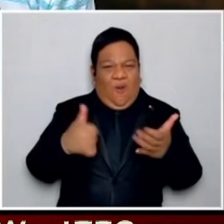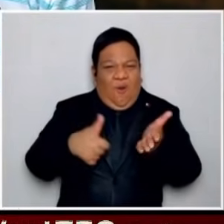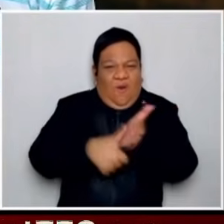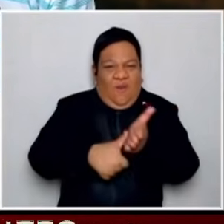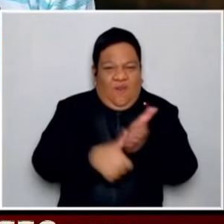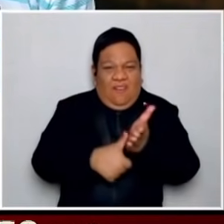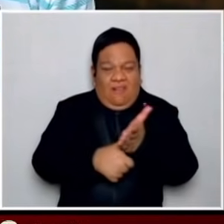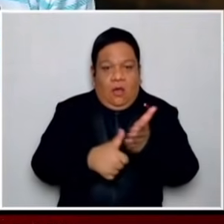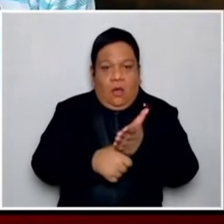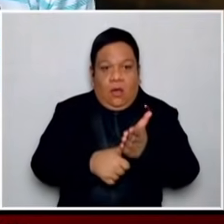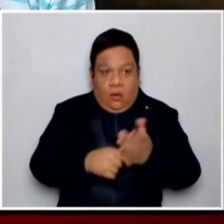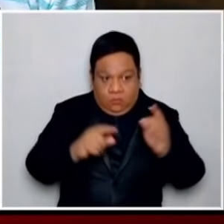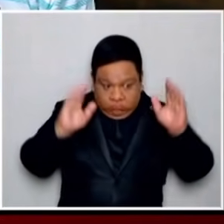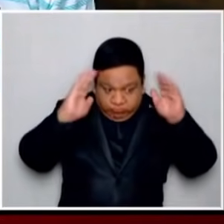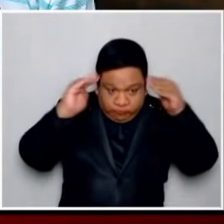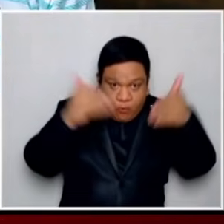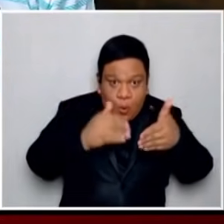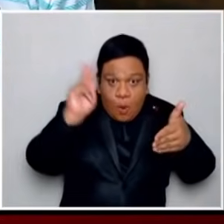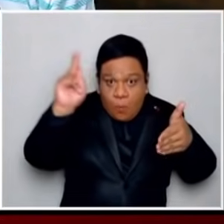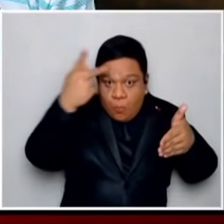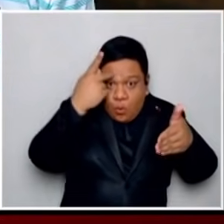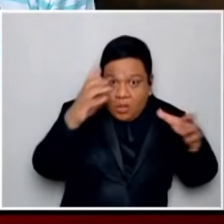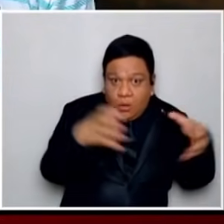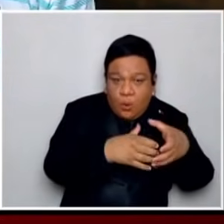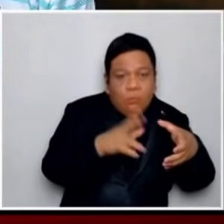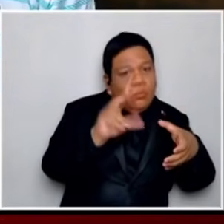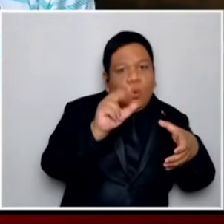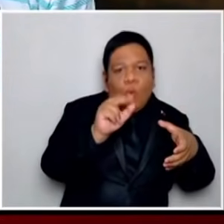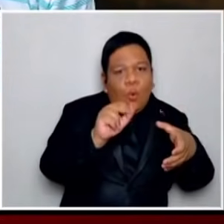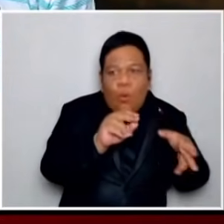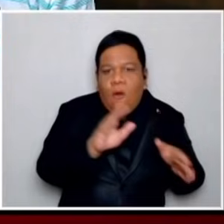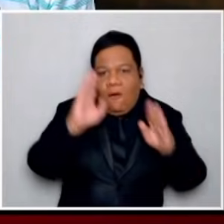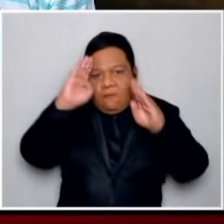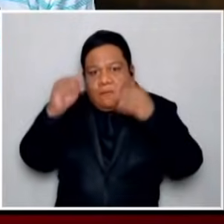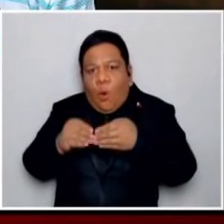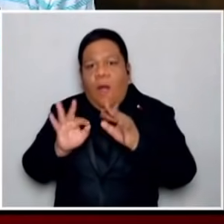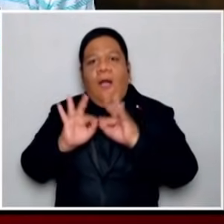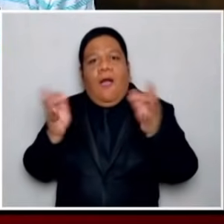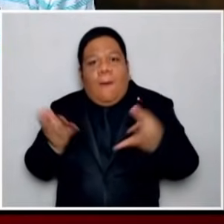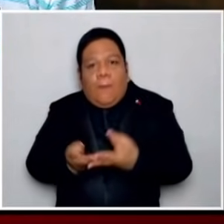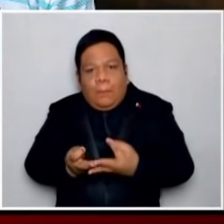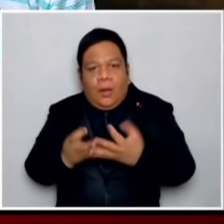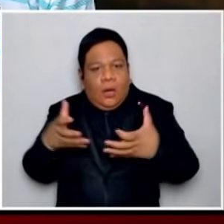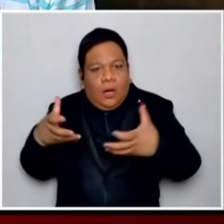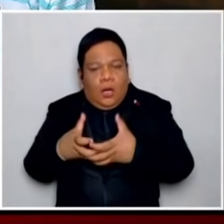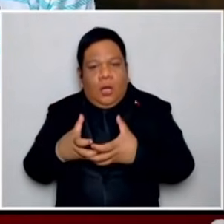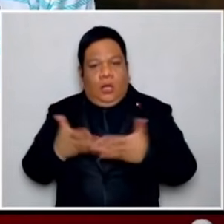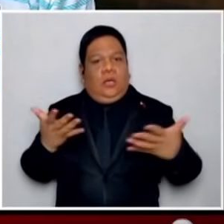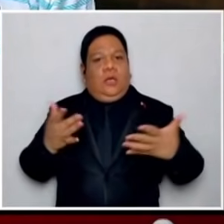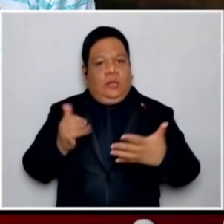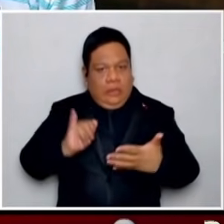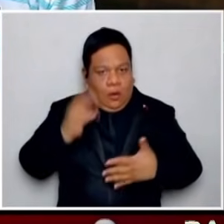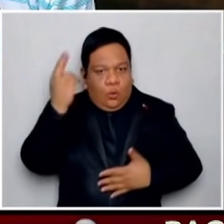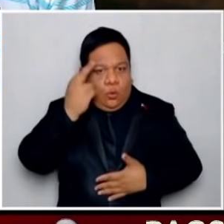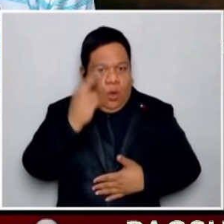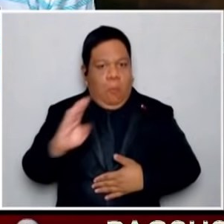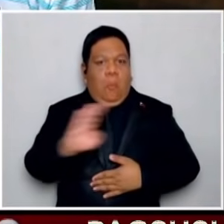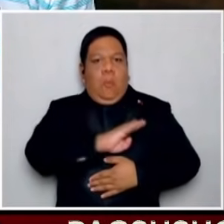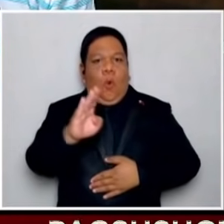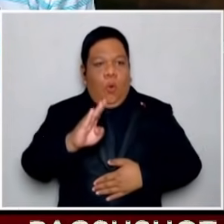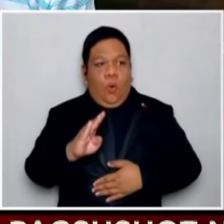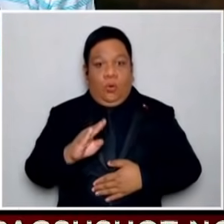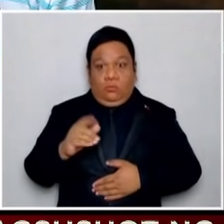partido. Mga pamilya. Kaya ang lakas ng loob na may